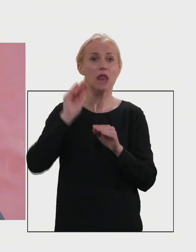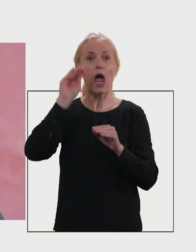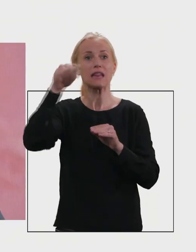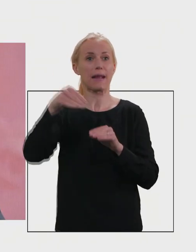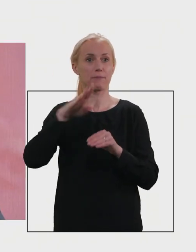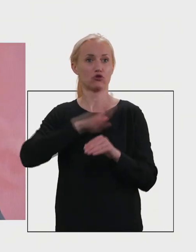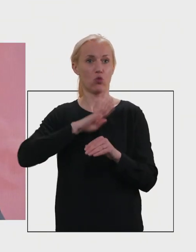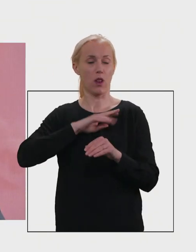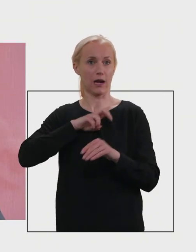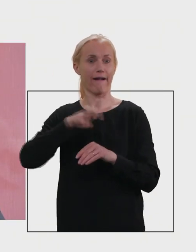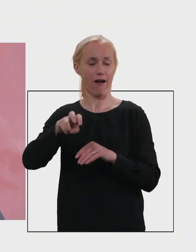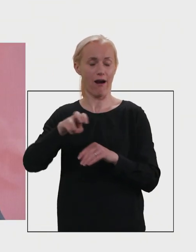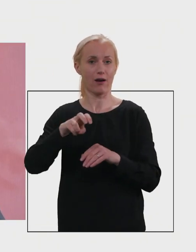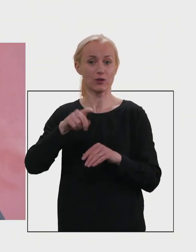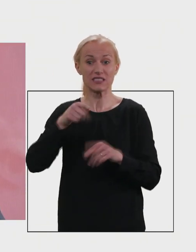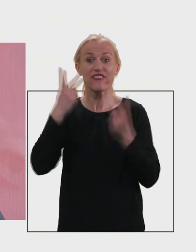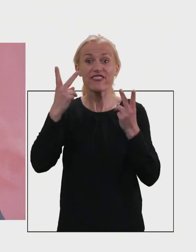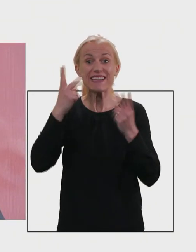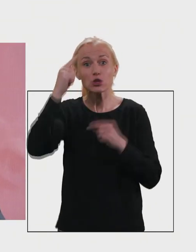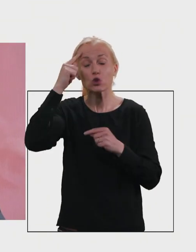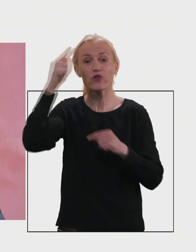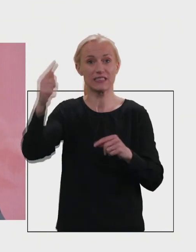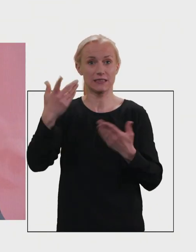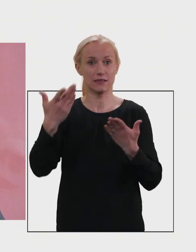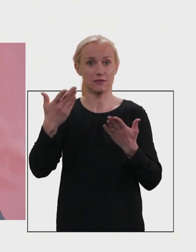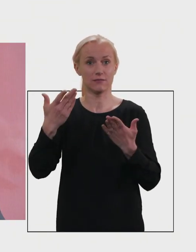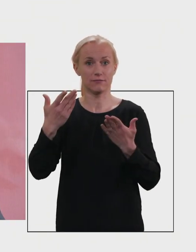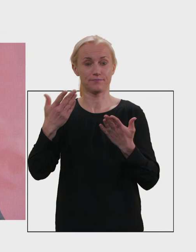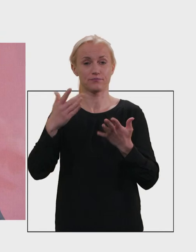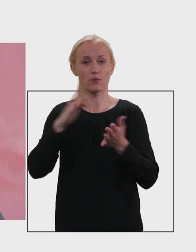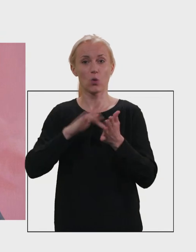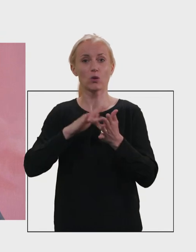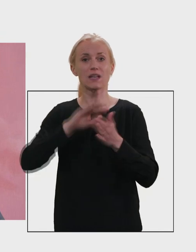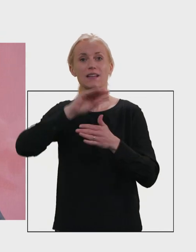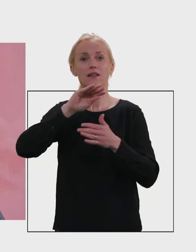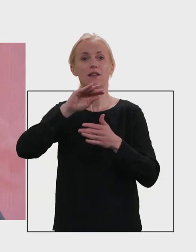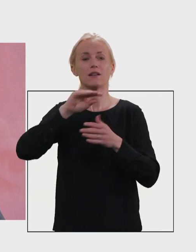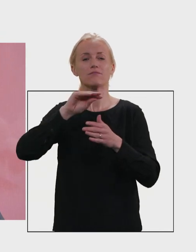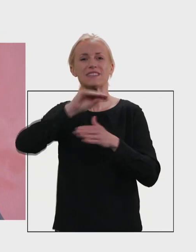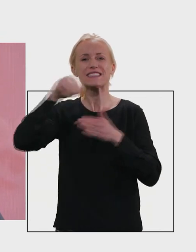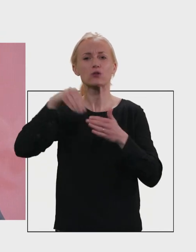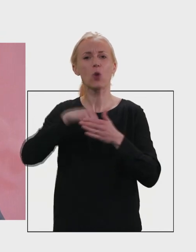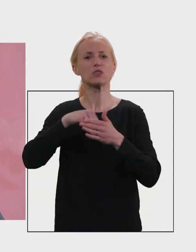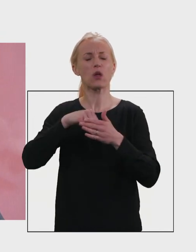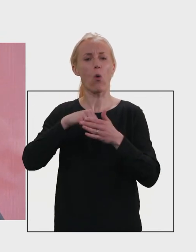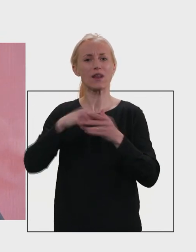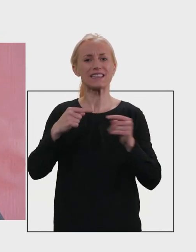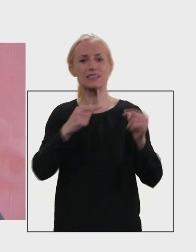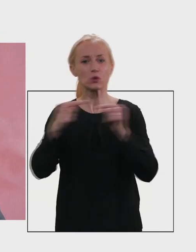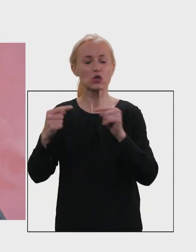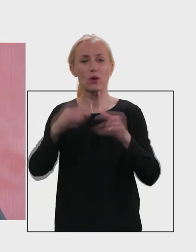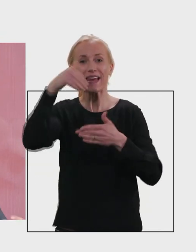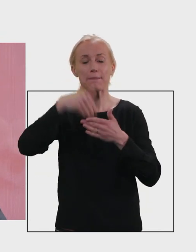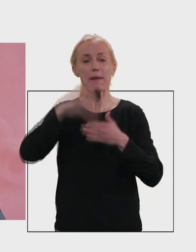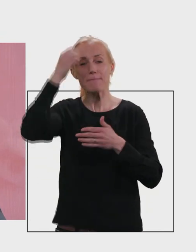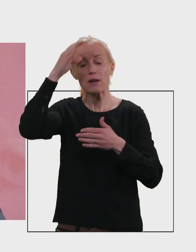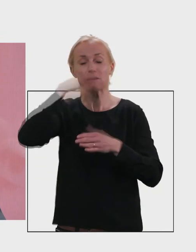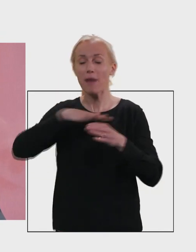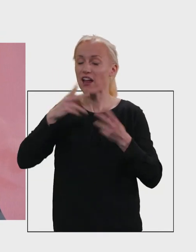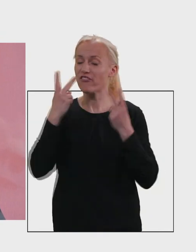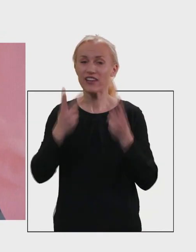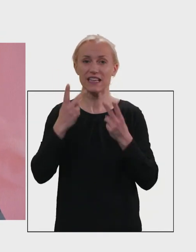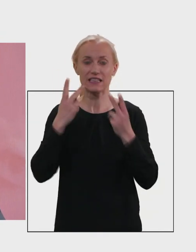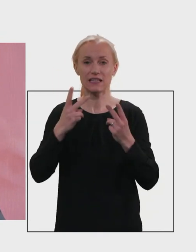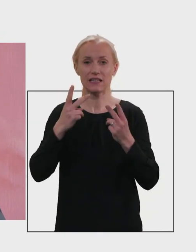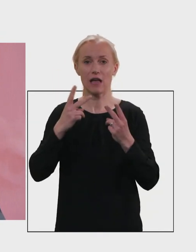Und das ist ganz wichtig, das zu wissen, weil wir diskutieren das Thema Inklusion ganz stark im Bildungsbereich. Das ist auch wichtig, total wichtig. Aber für die